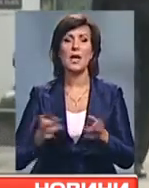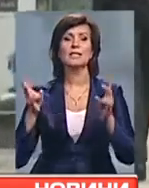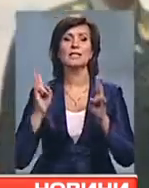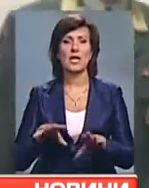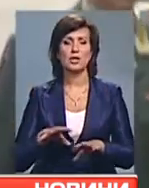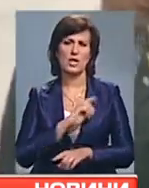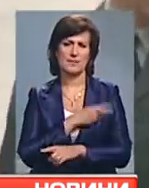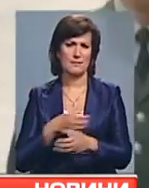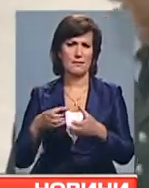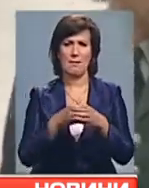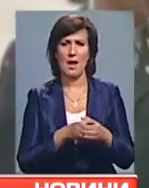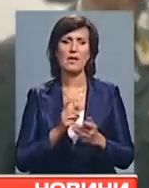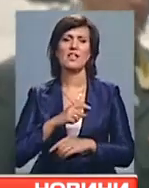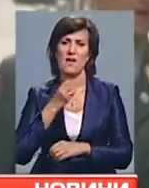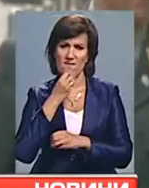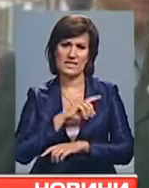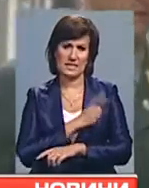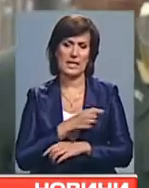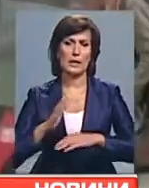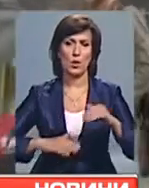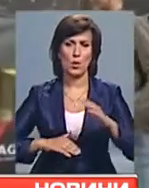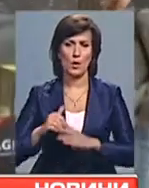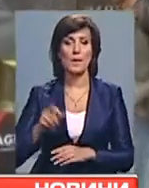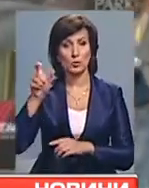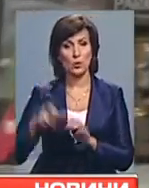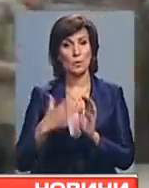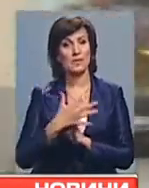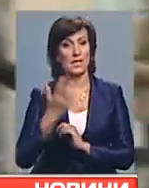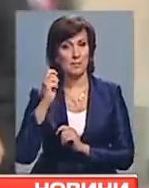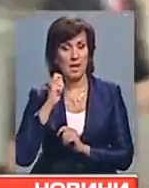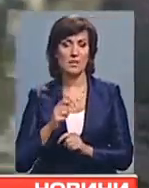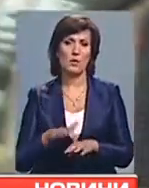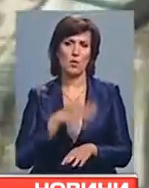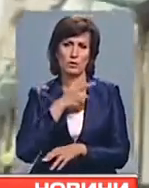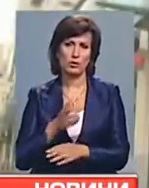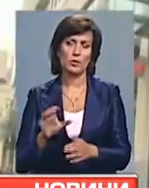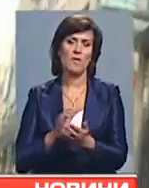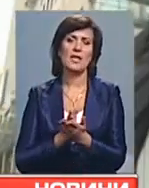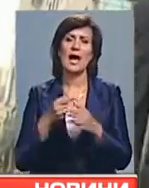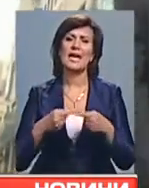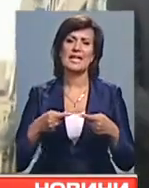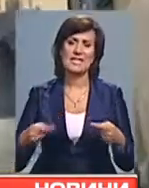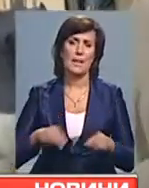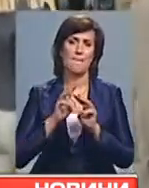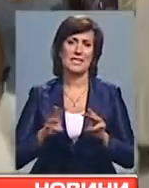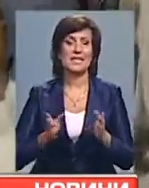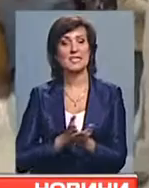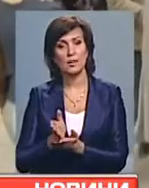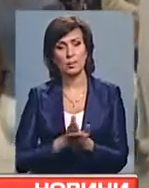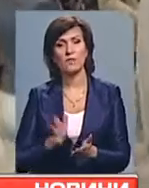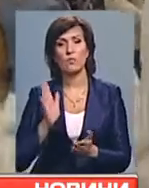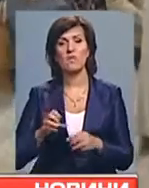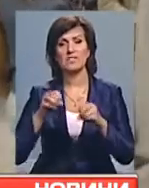«Залишає сильний альянс у сильних руках». Столтенбергу 55. Він довгий час обіймав різні міністерські